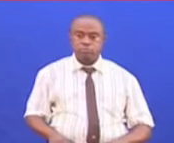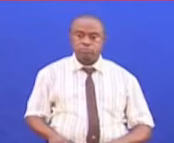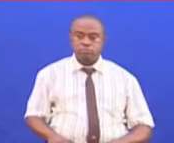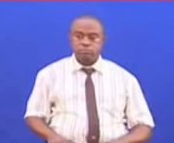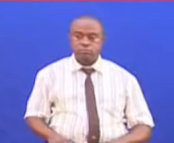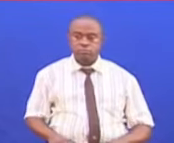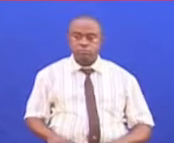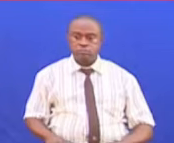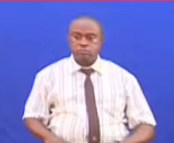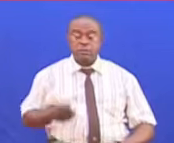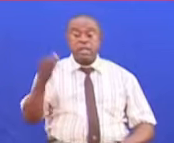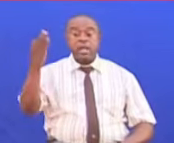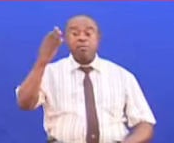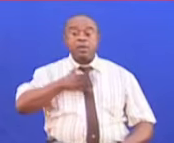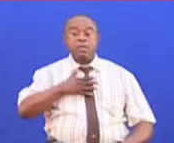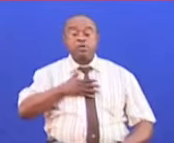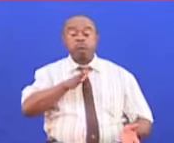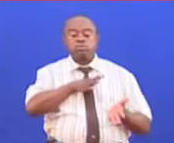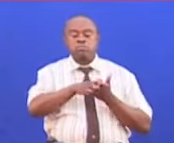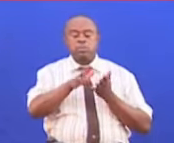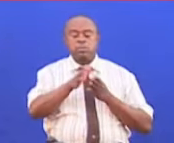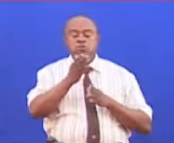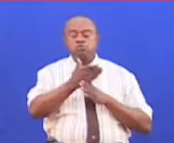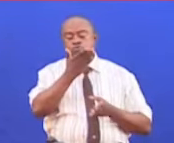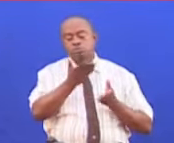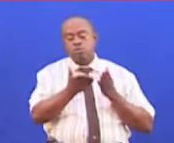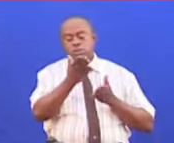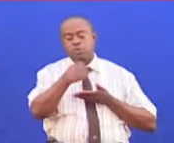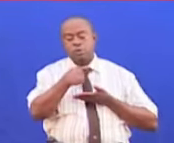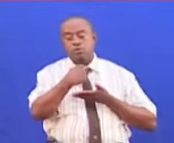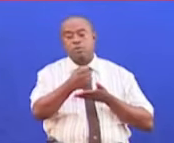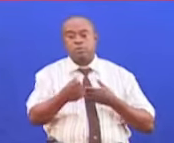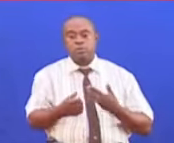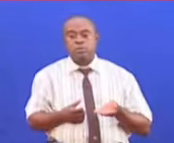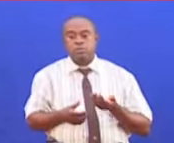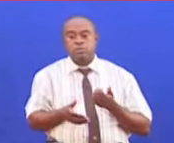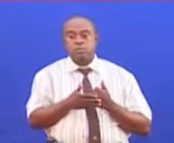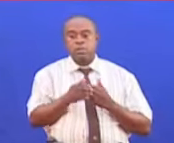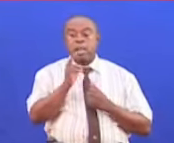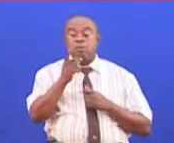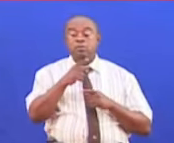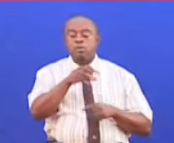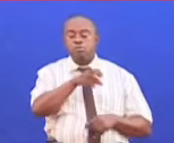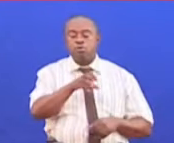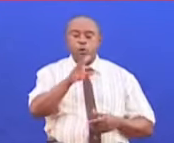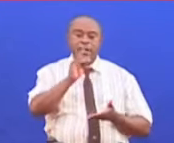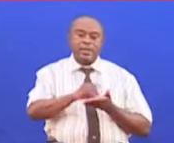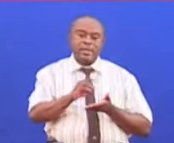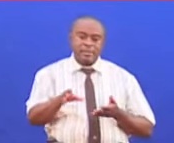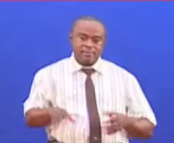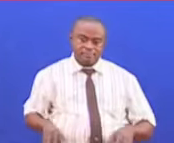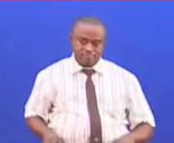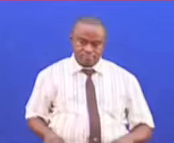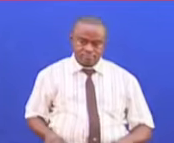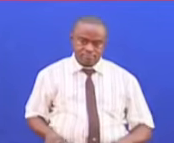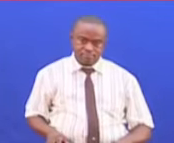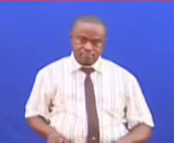hotu yetu vile vile imez juu Ya tadim ya weez wa halm masau katika mko wa dar es salaam Ya Beni